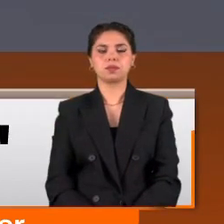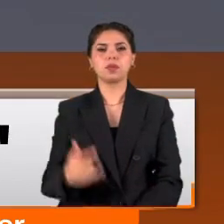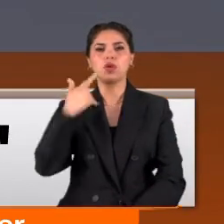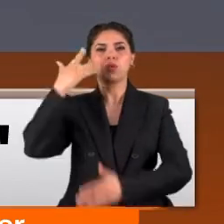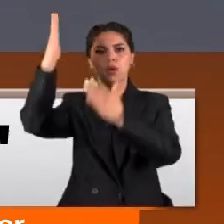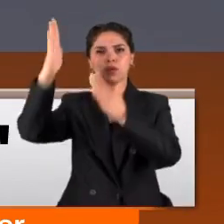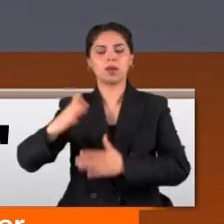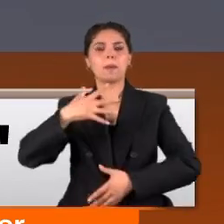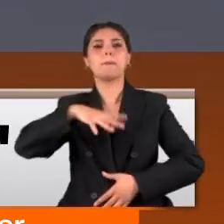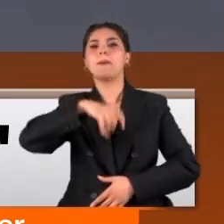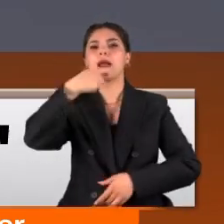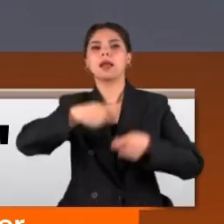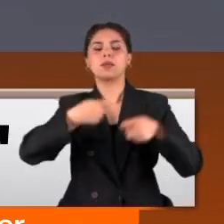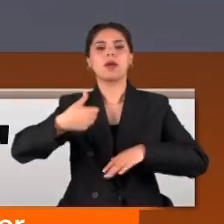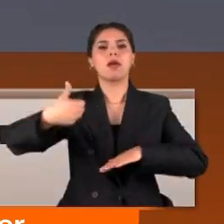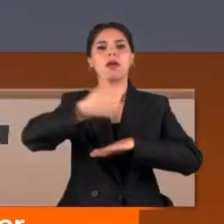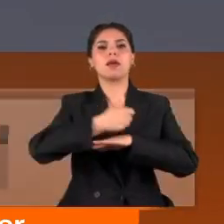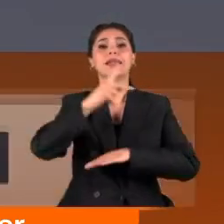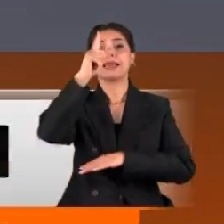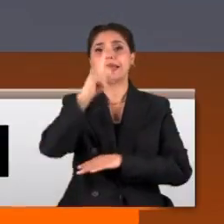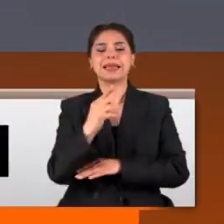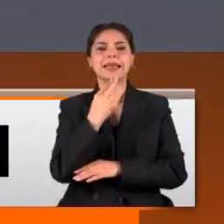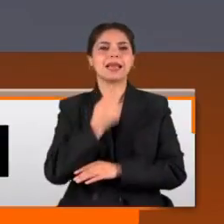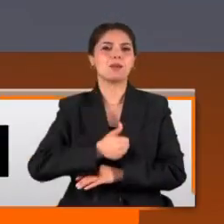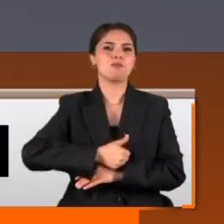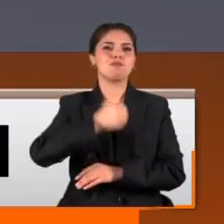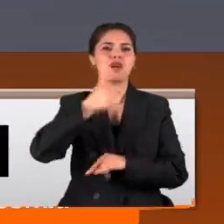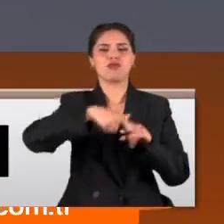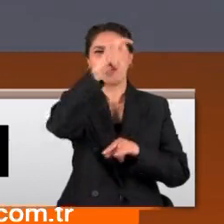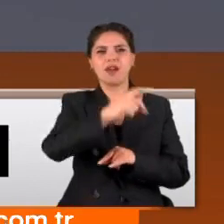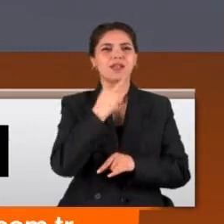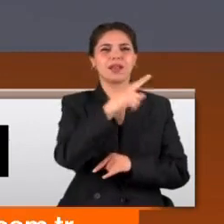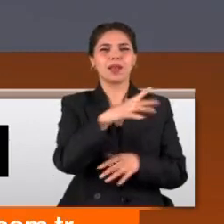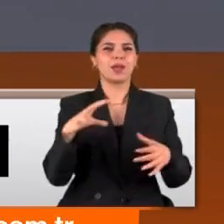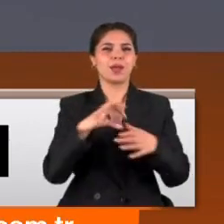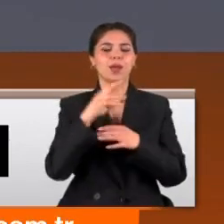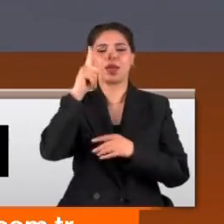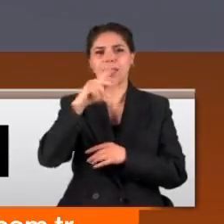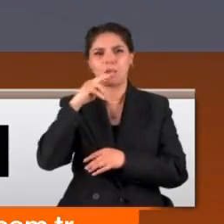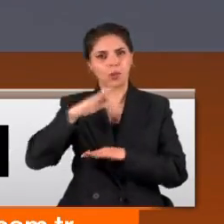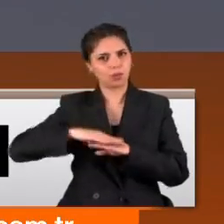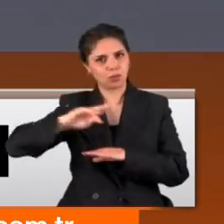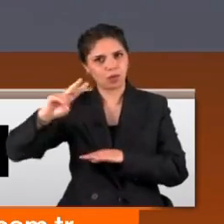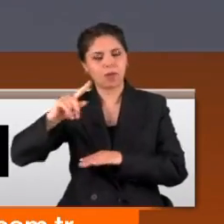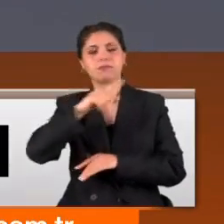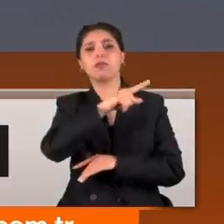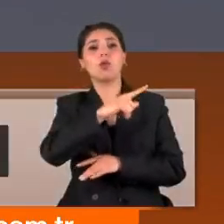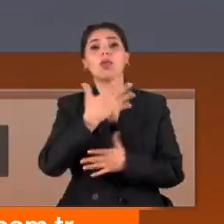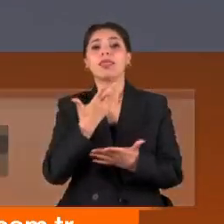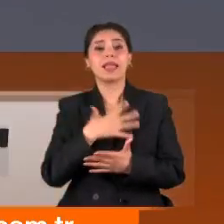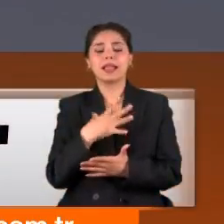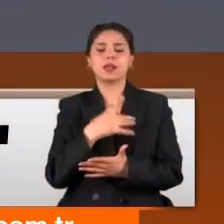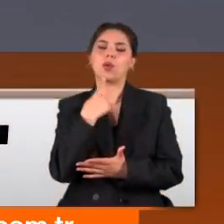Erdoğan, Merkez Bankası'na atanan ilk kadın başkan Hafize Gaye Erkan hakkında da ilk kez konuştu. Kendisine gerekli olan